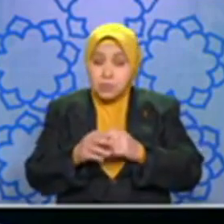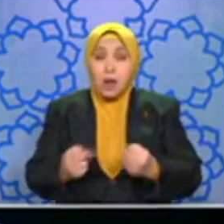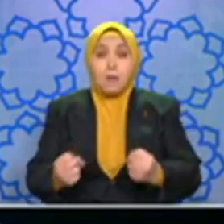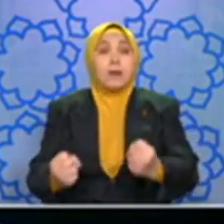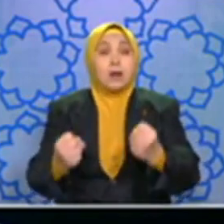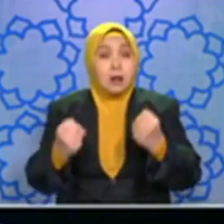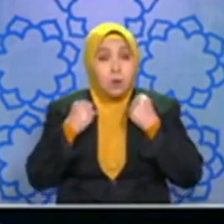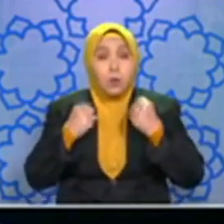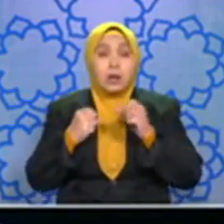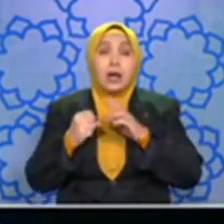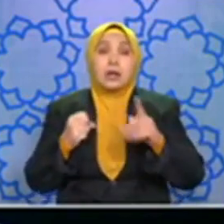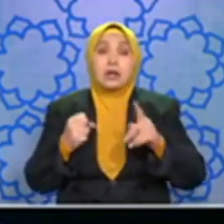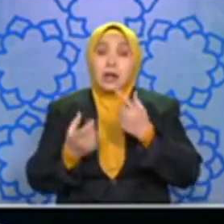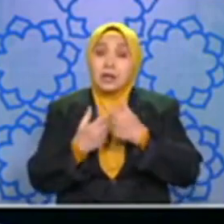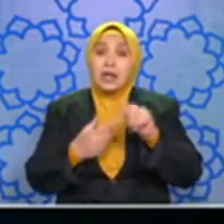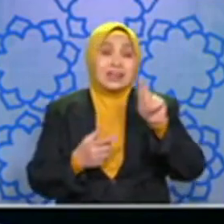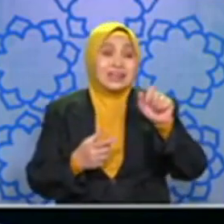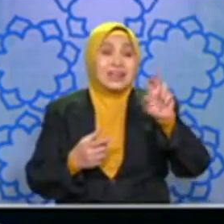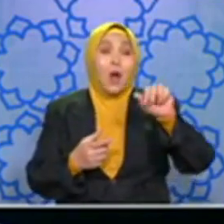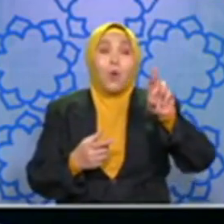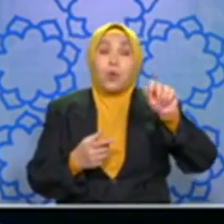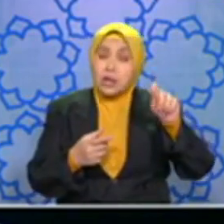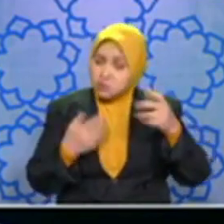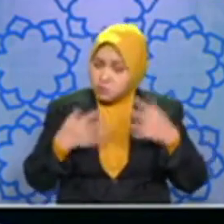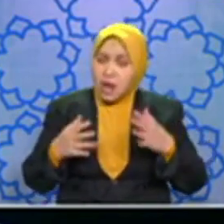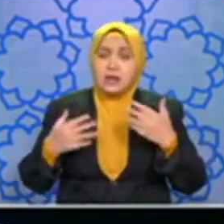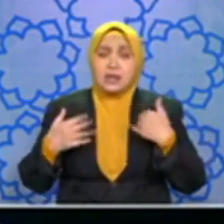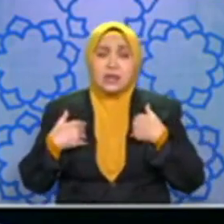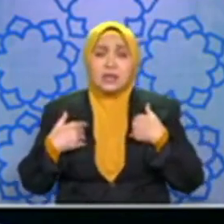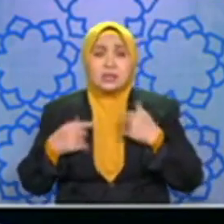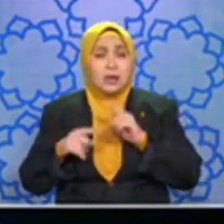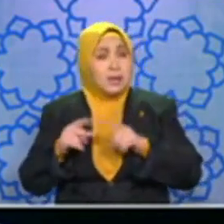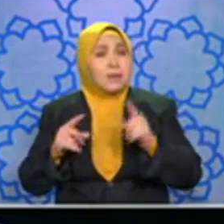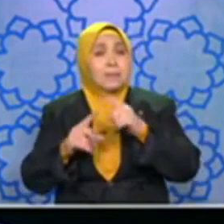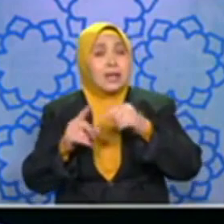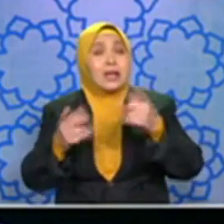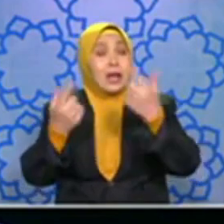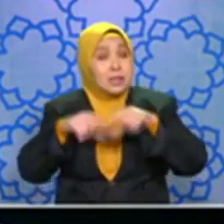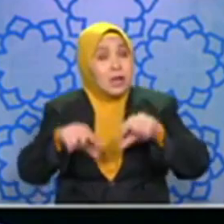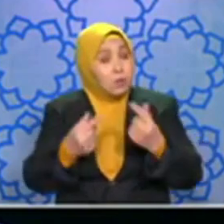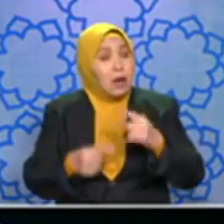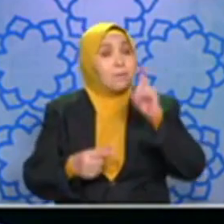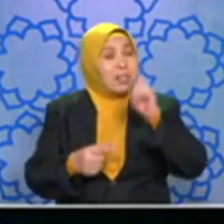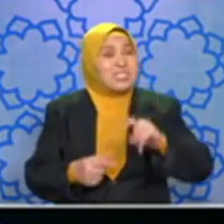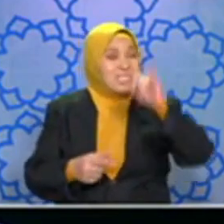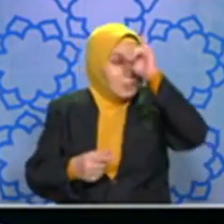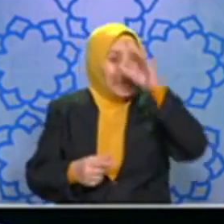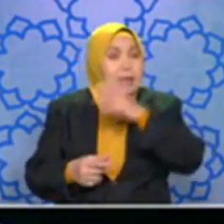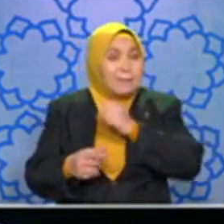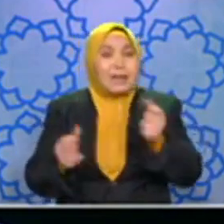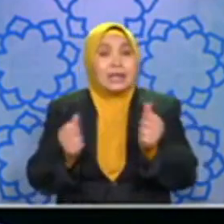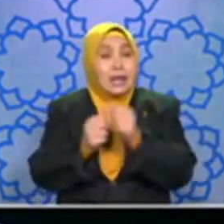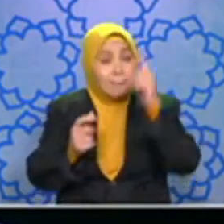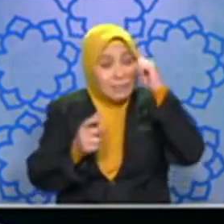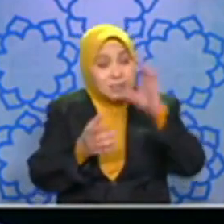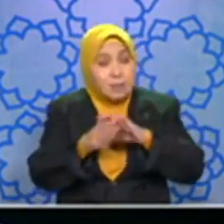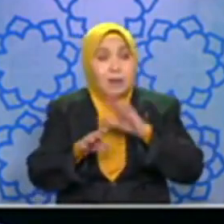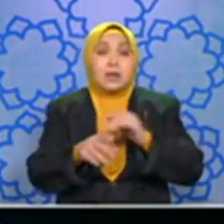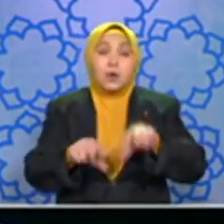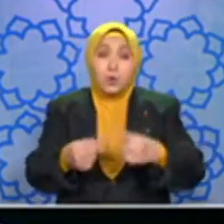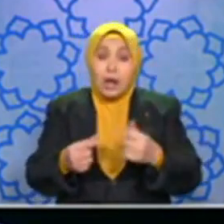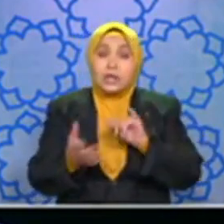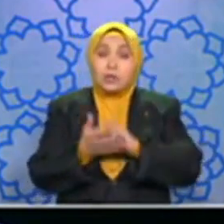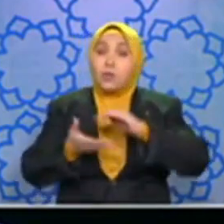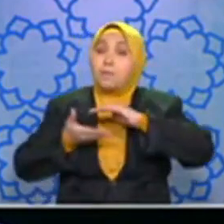teguh daripada Taurat. Ya, Taurat dah ada, okey, tetapi bila datang Quran, kena beriman dengan Al-Quran, message kepada Bani